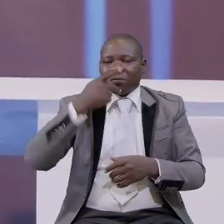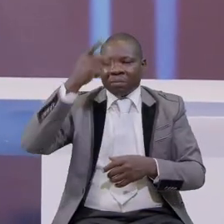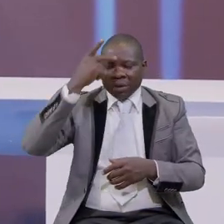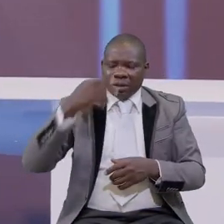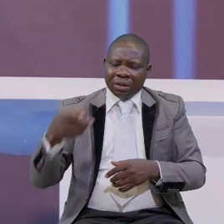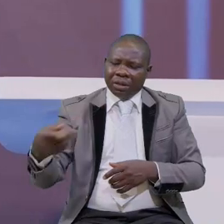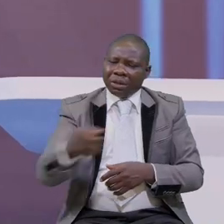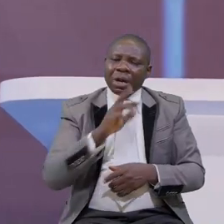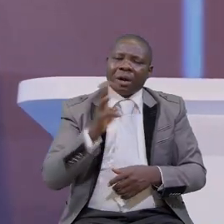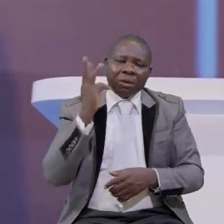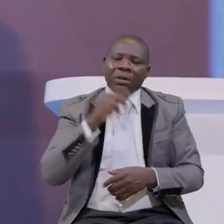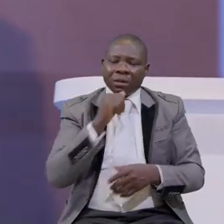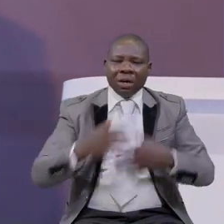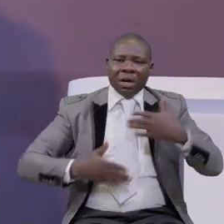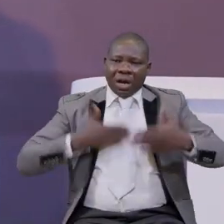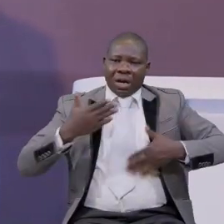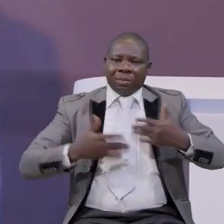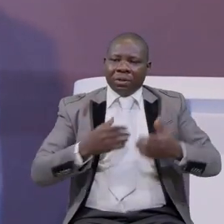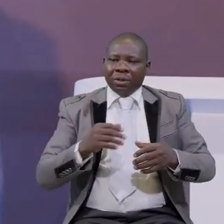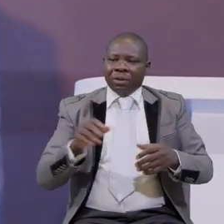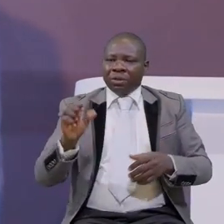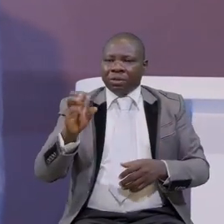Les parents ont employé